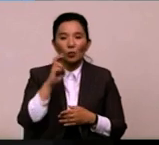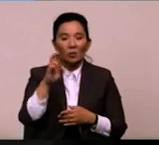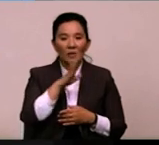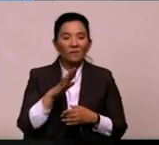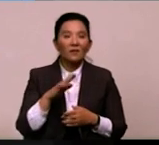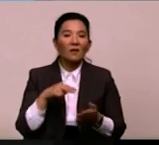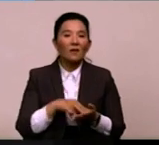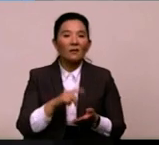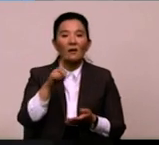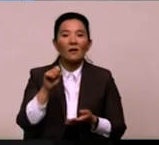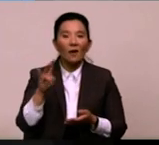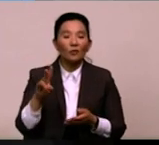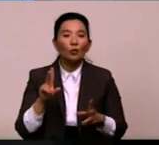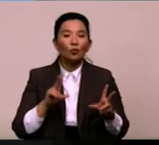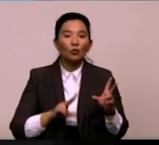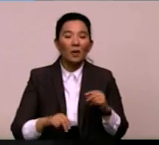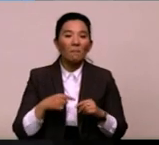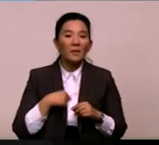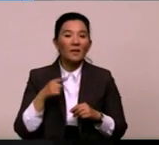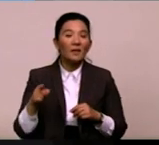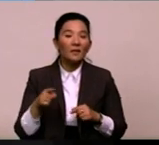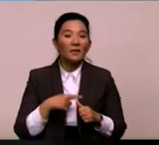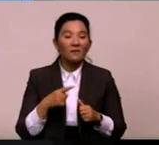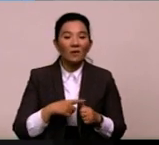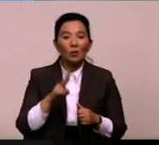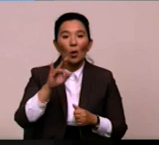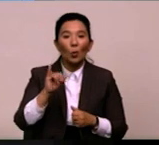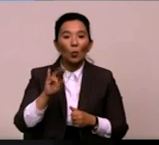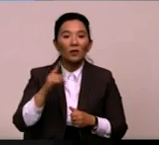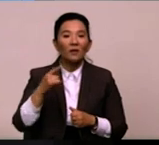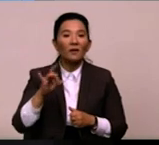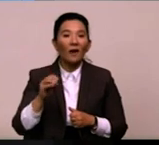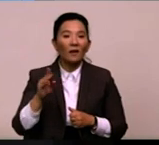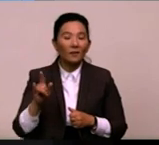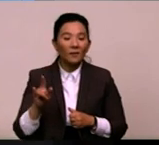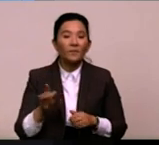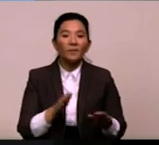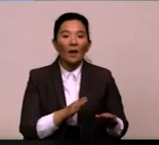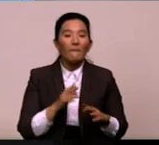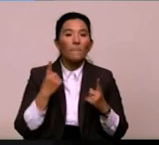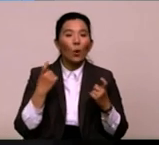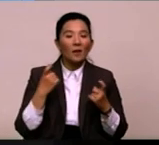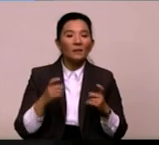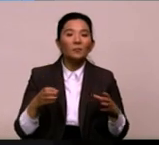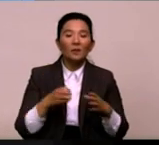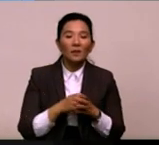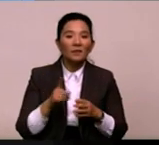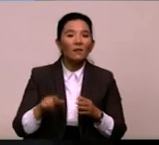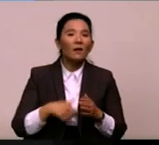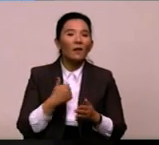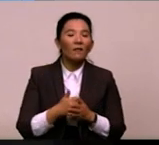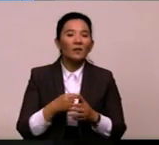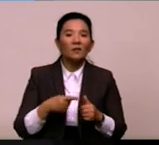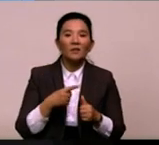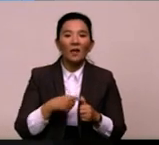Значит, династия, мы с вами называем ее Кунграты. Бухарский эмират, во главе стоял эмир.